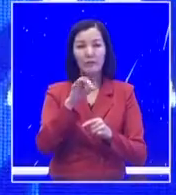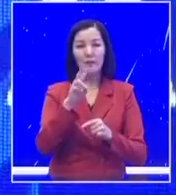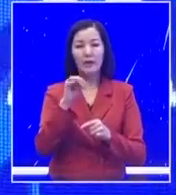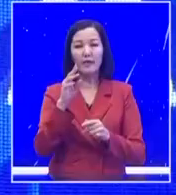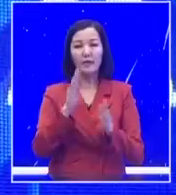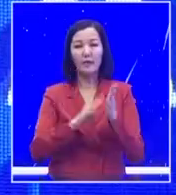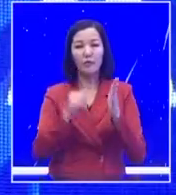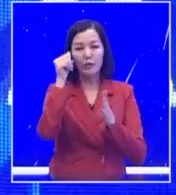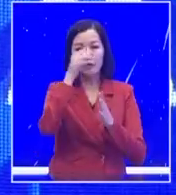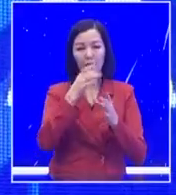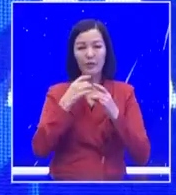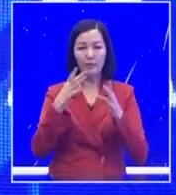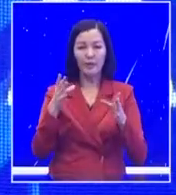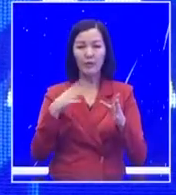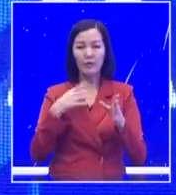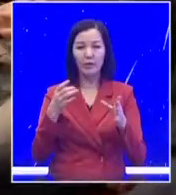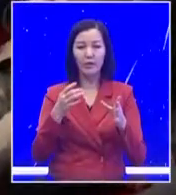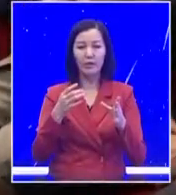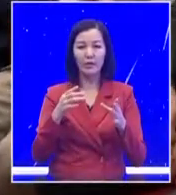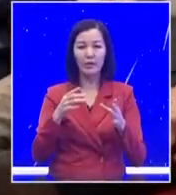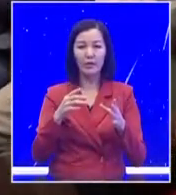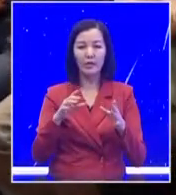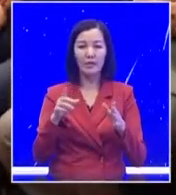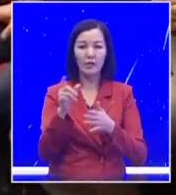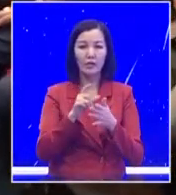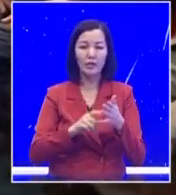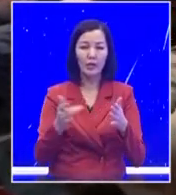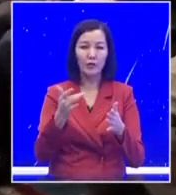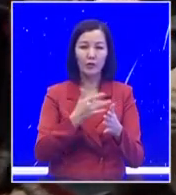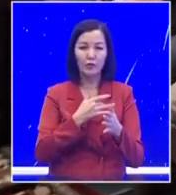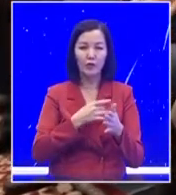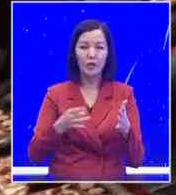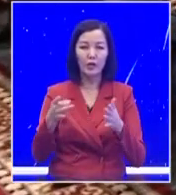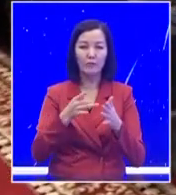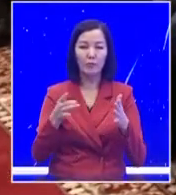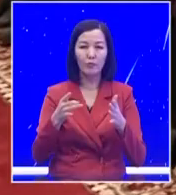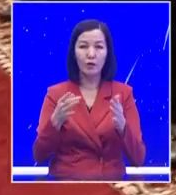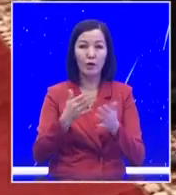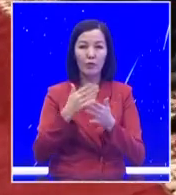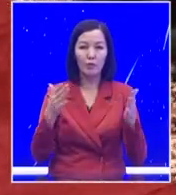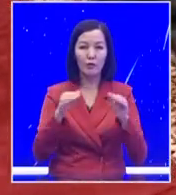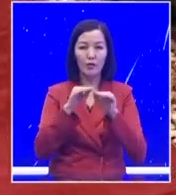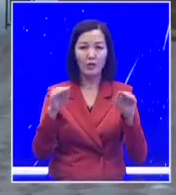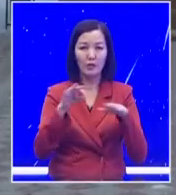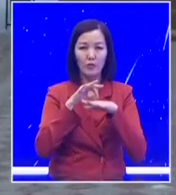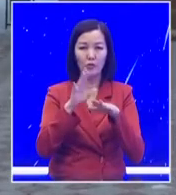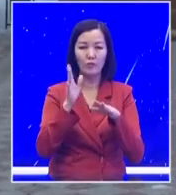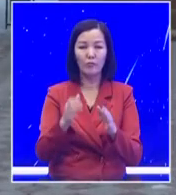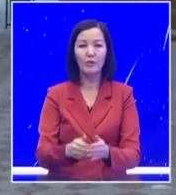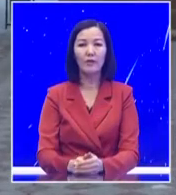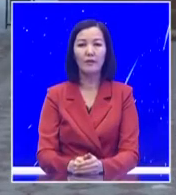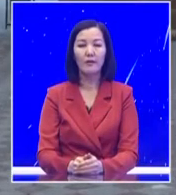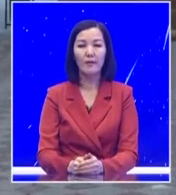Мақатаевтың 90 жылдығы мерейтой аясында «Жырлайды жүрек» байқауы да республикалық деңгейде аталып өтілмек. Медет Шумабай, Абылай Құттықбай,